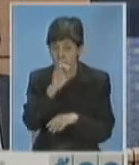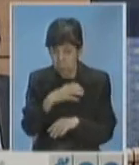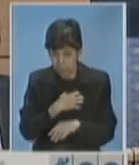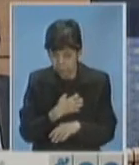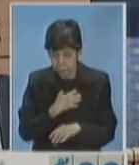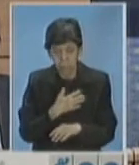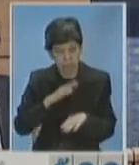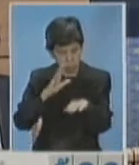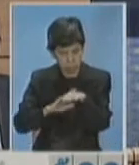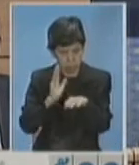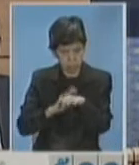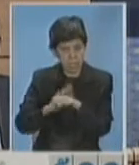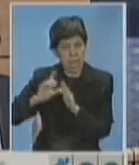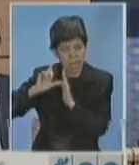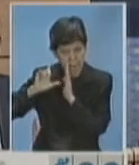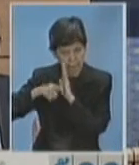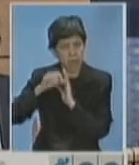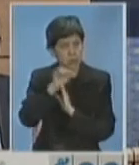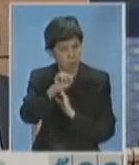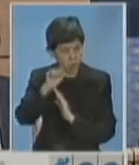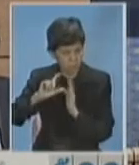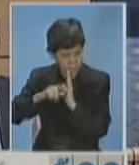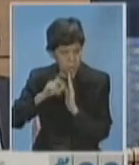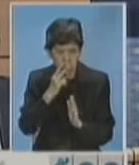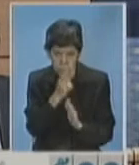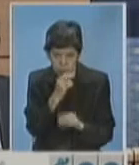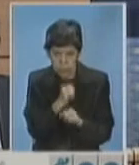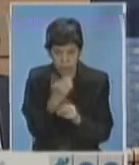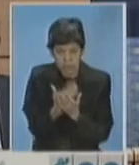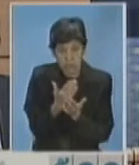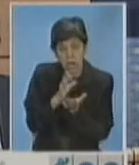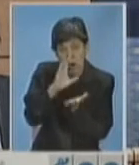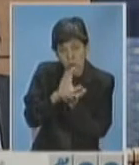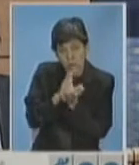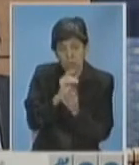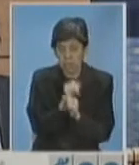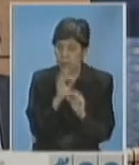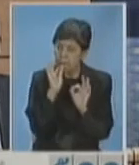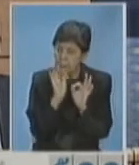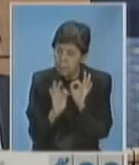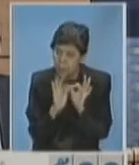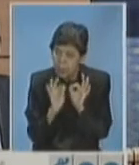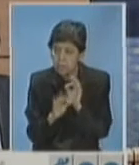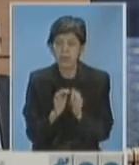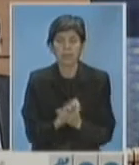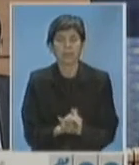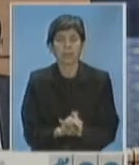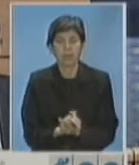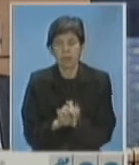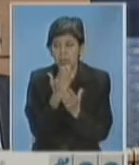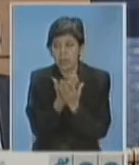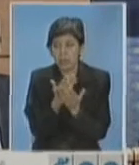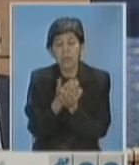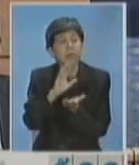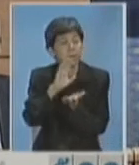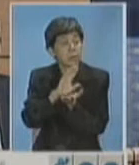เพื่อที่จะกำชับไปยังสำนักงานเลขาธิการสภาผู้แทนราษฎรเพื่อที่จะจ่ายเงินงบประมาณอย่างประหยัดท่านประธานครับพวกเงินทุกบา